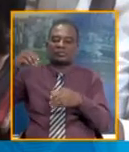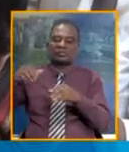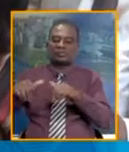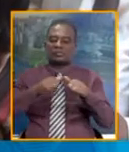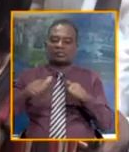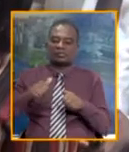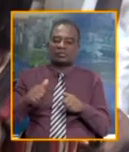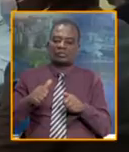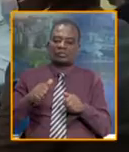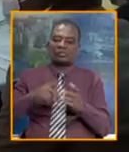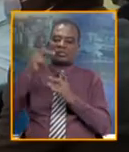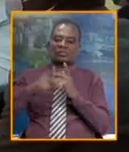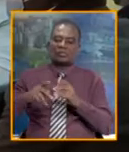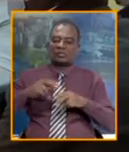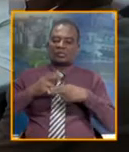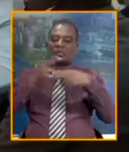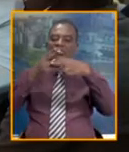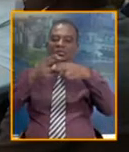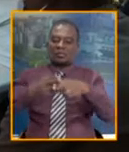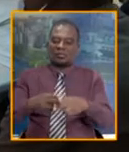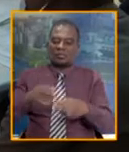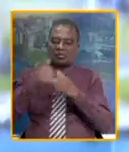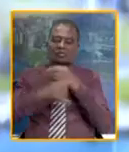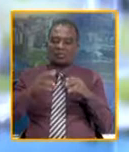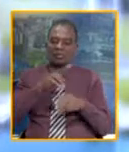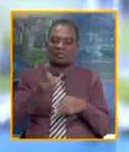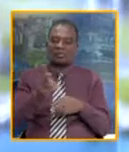en ligne de mire le projet dénommé le Bélier Vert.